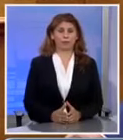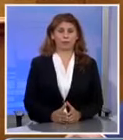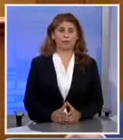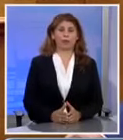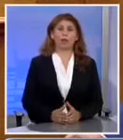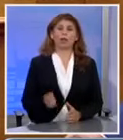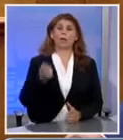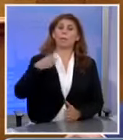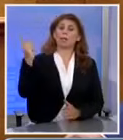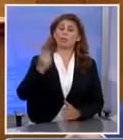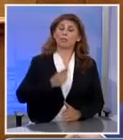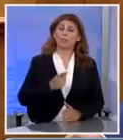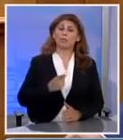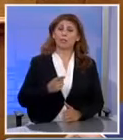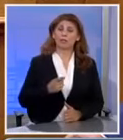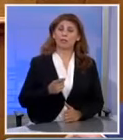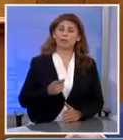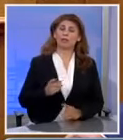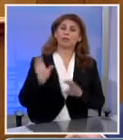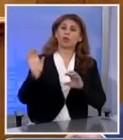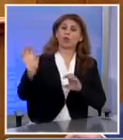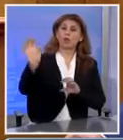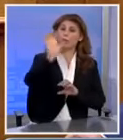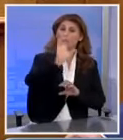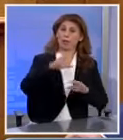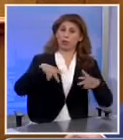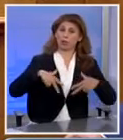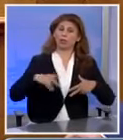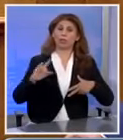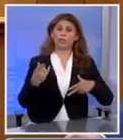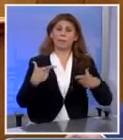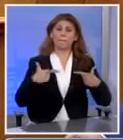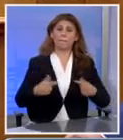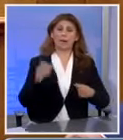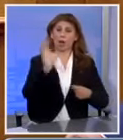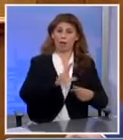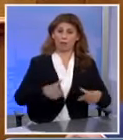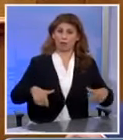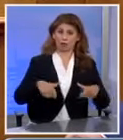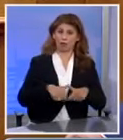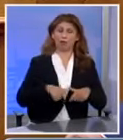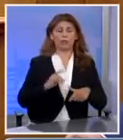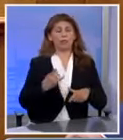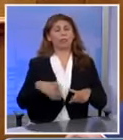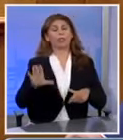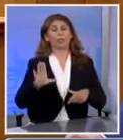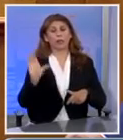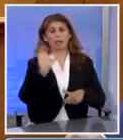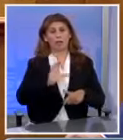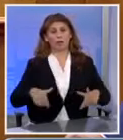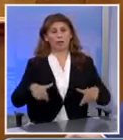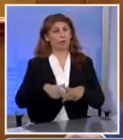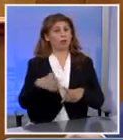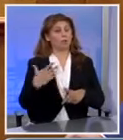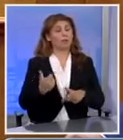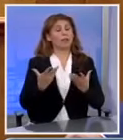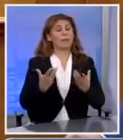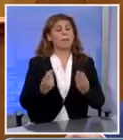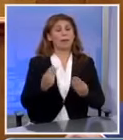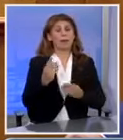στην πλειοψηφία των άλλων ευρωπαϊκών κρατών, είτε μελών της Ευρωζώνης είτε όχι, υπάρχει για πάρα πολλά